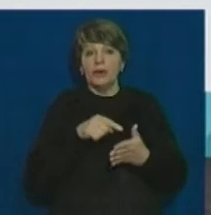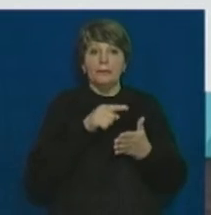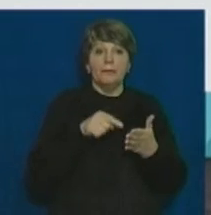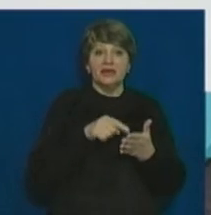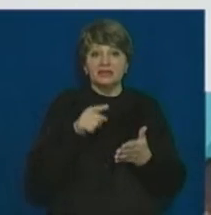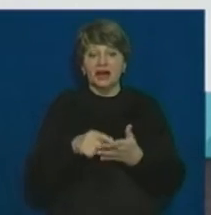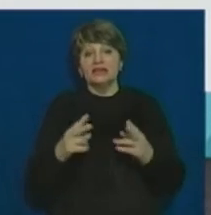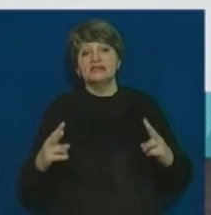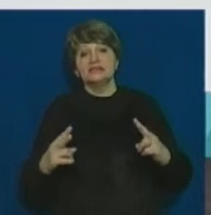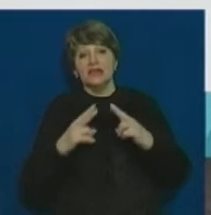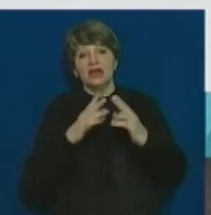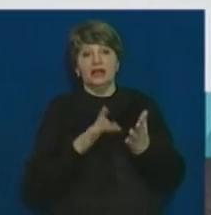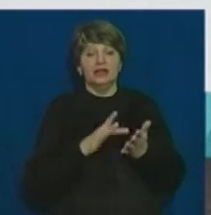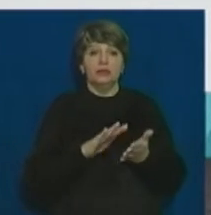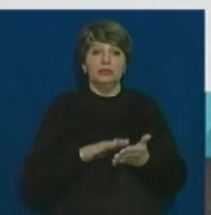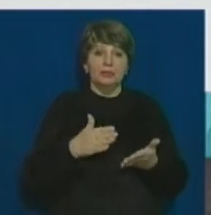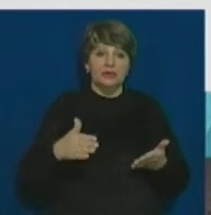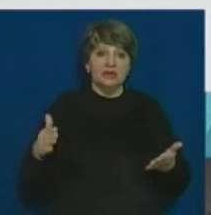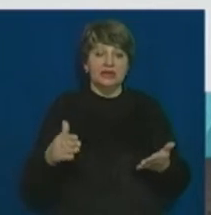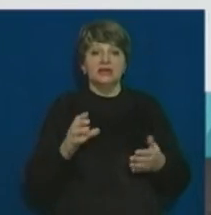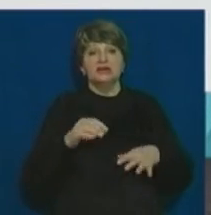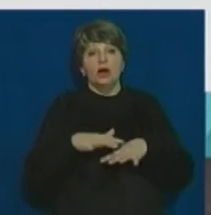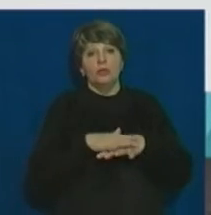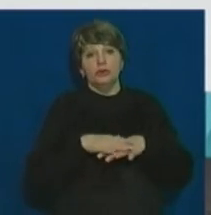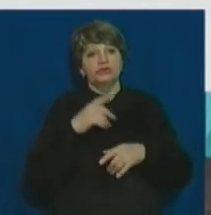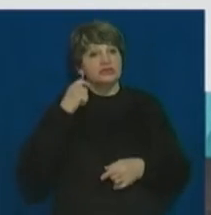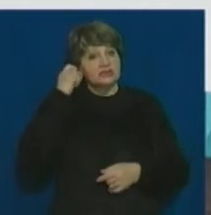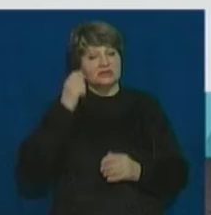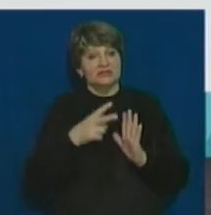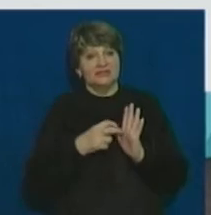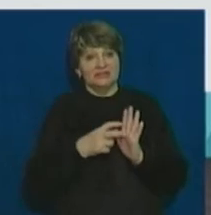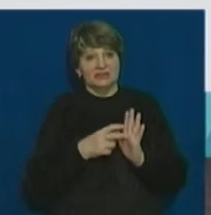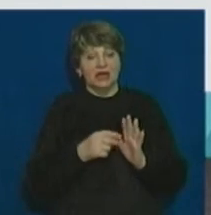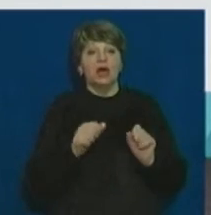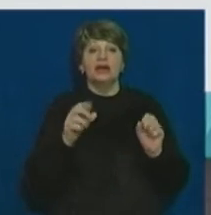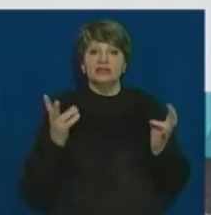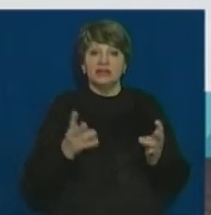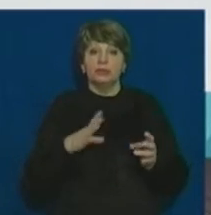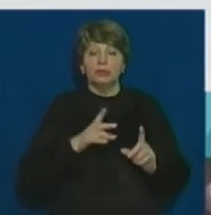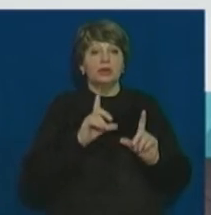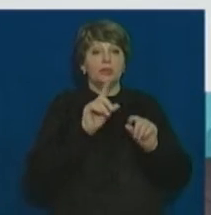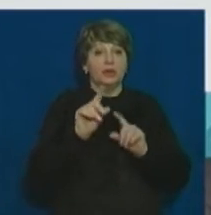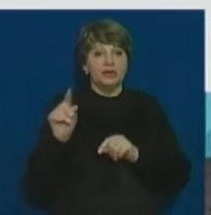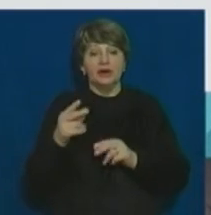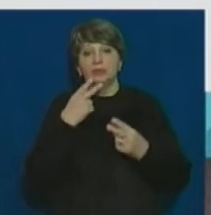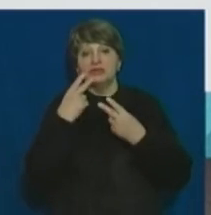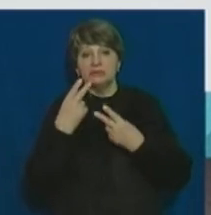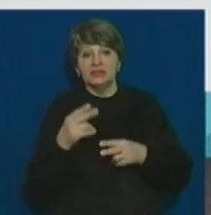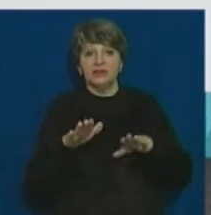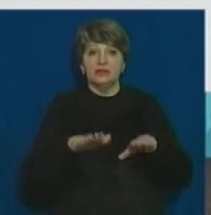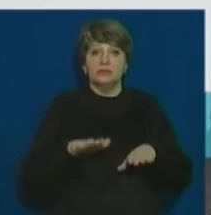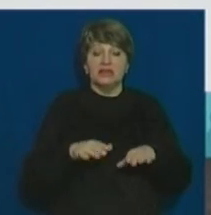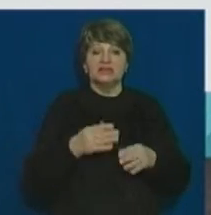зі стелою, чи то з бібліотеками, чи то з площею 700-річчя, треба було і на місце поїхати, і поспілкуватися з усіма,